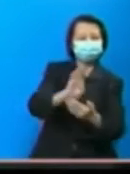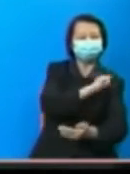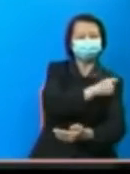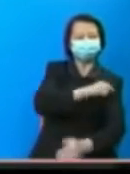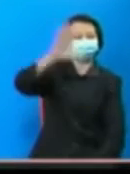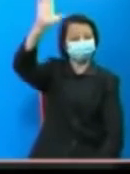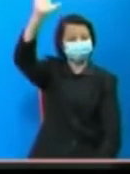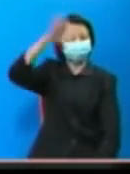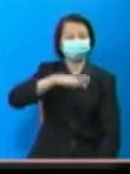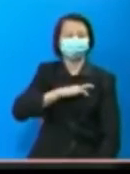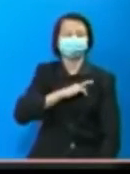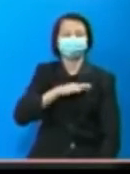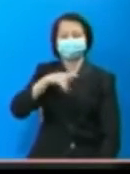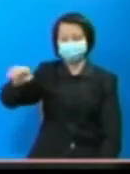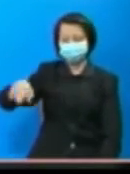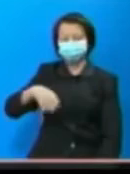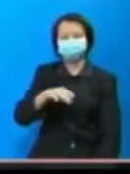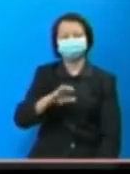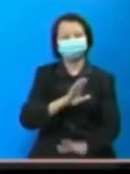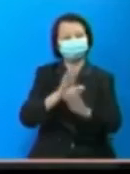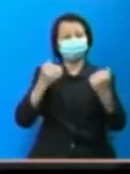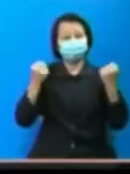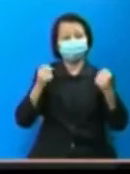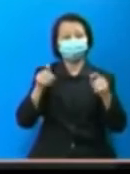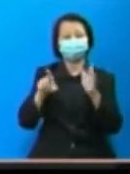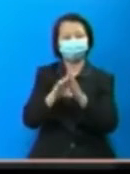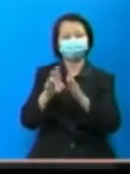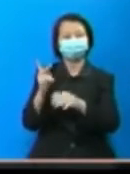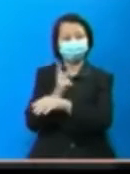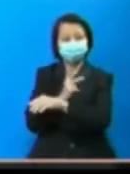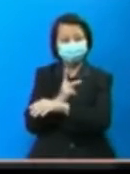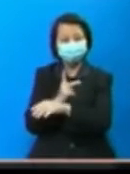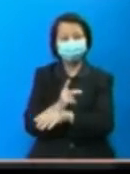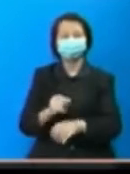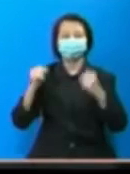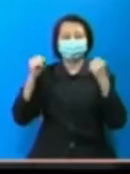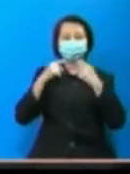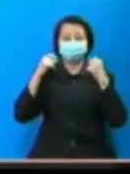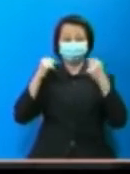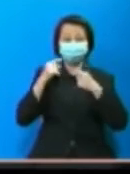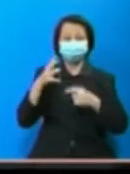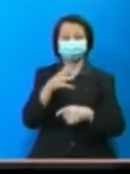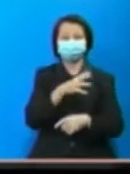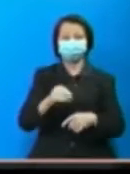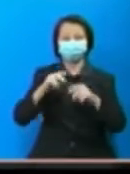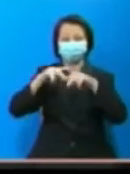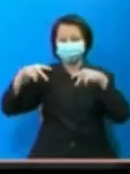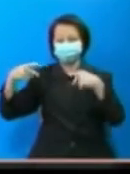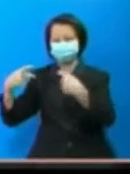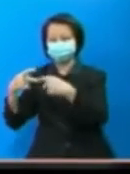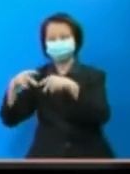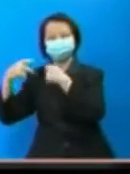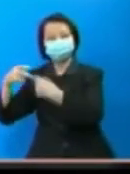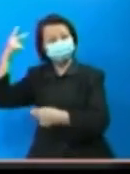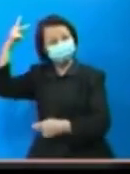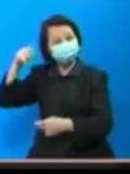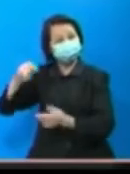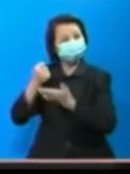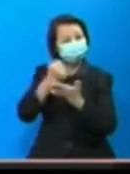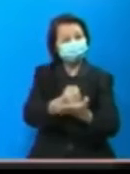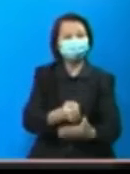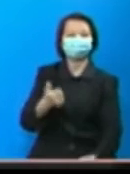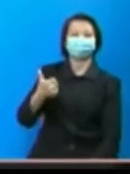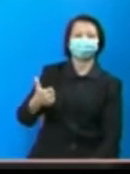tenaga sukarelawan bukan kesehatan seperti mp3opera swasta dan juga patipati politik